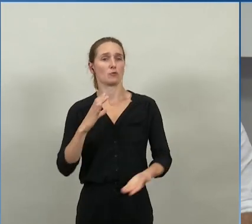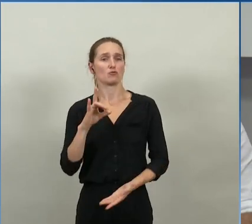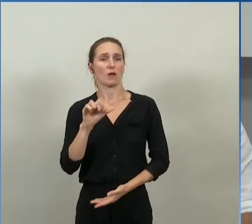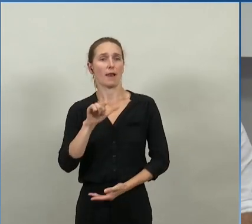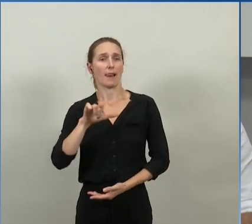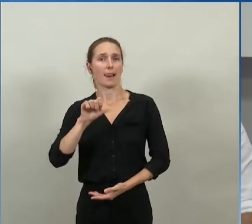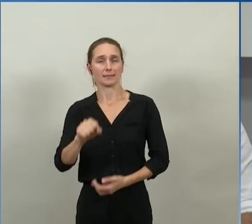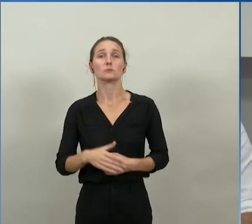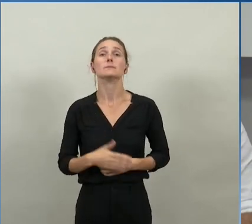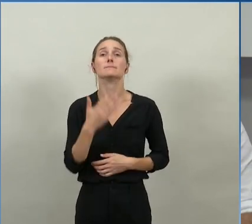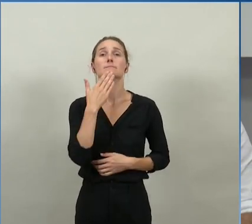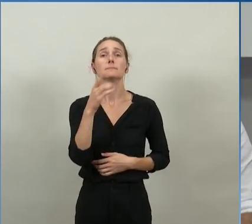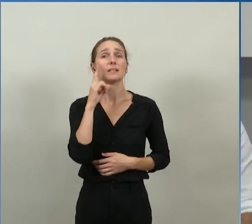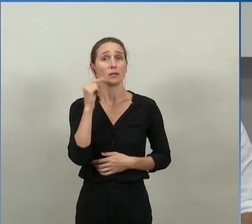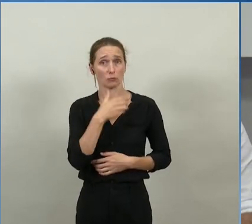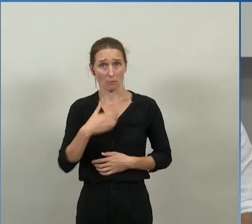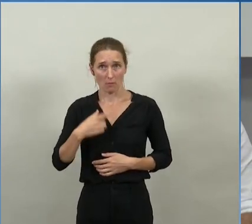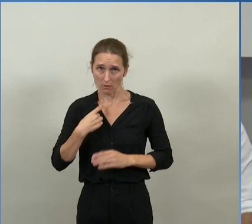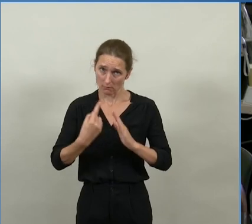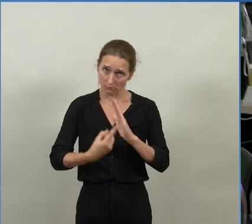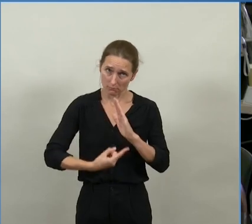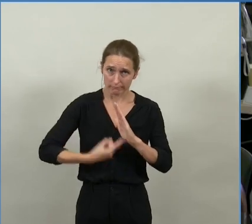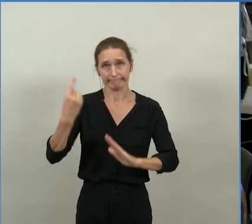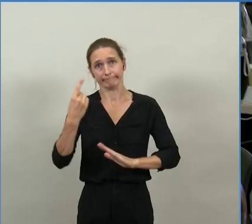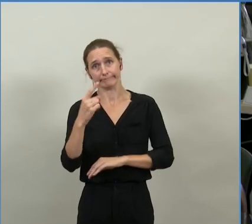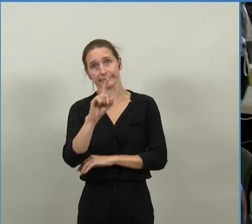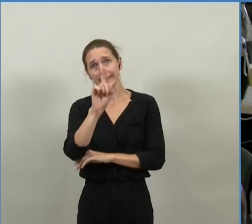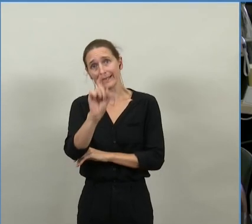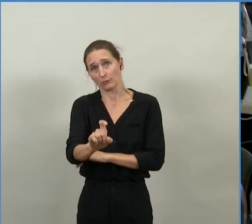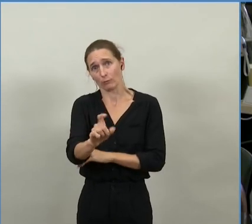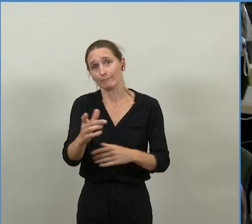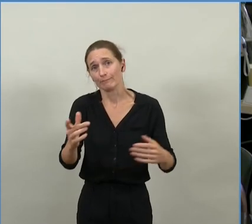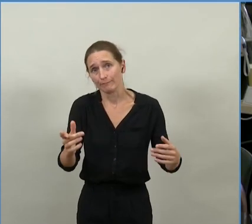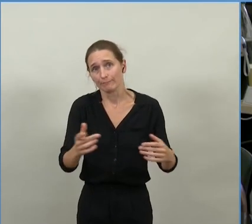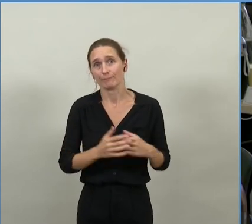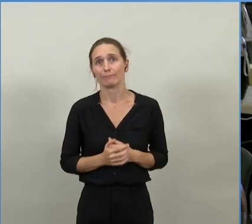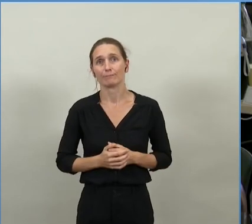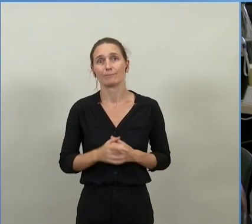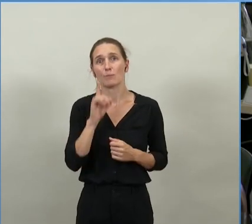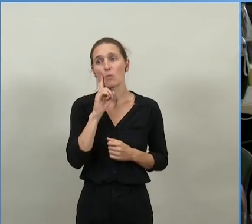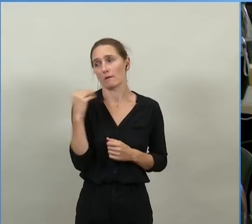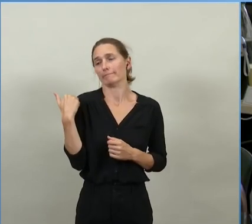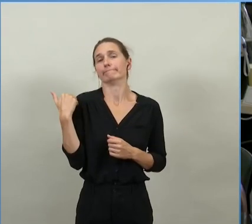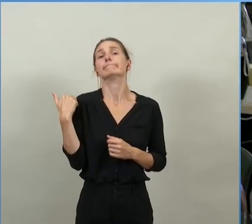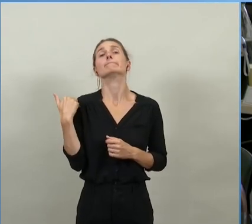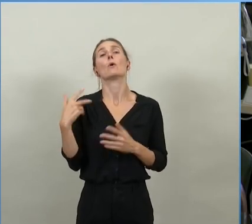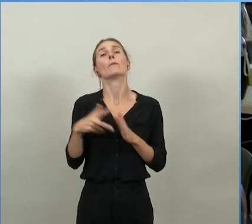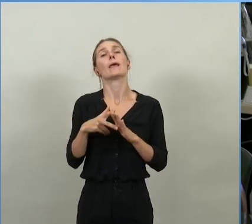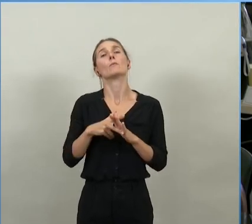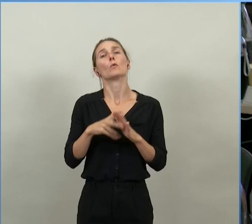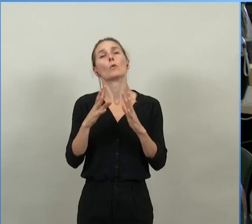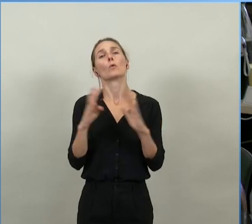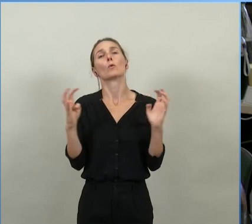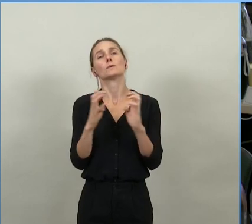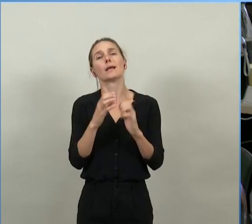Oui merci Monsieur le Maire je réitère ma question puisque c'était pas soi-disant idéal dans le rendu acte je pense que là c'est à